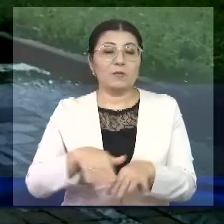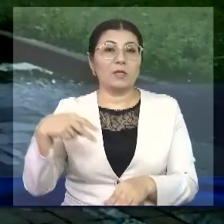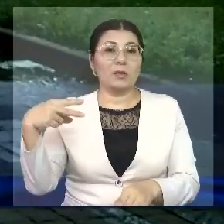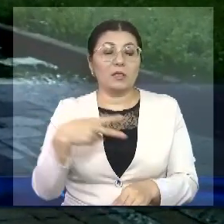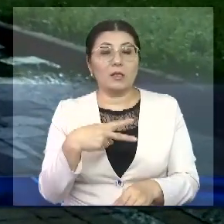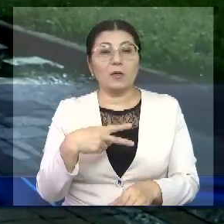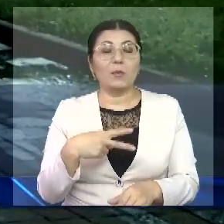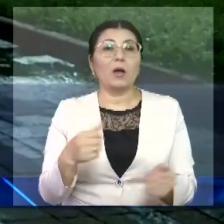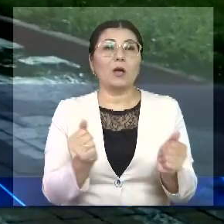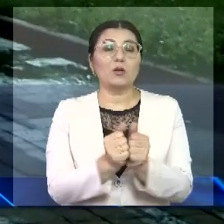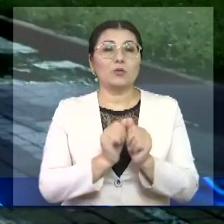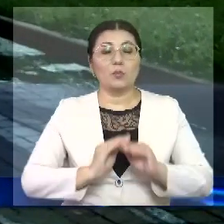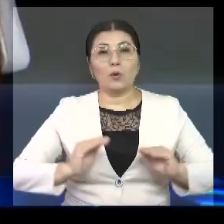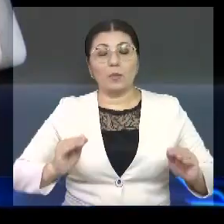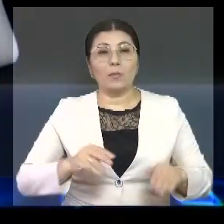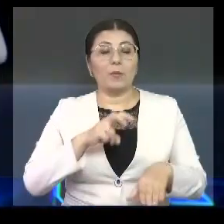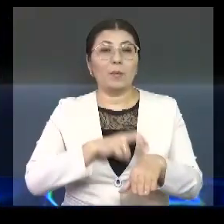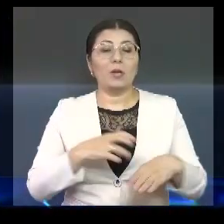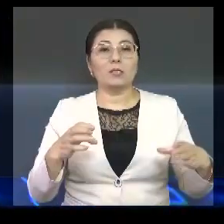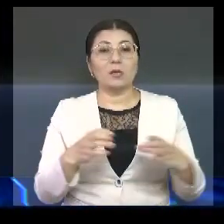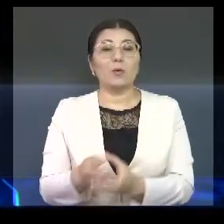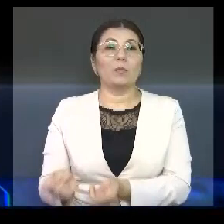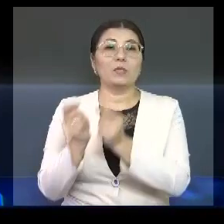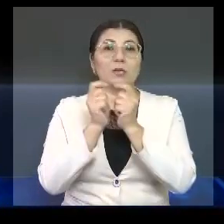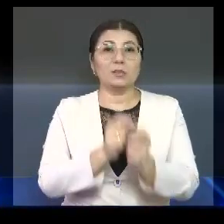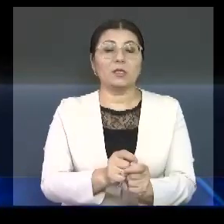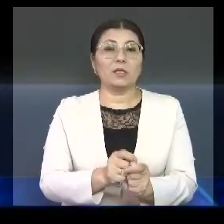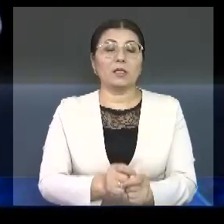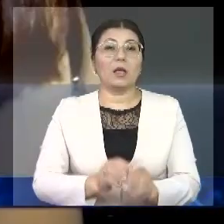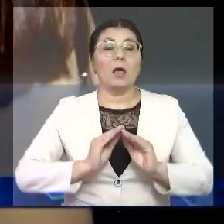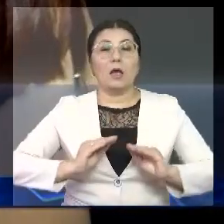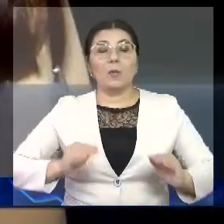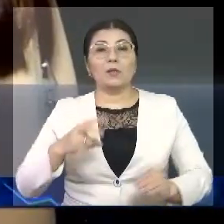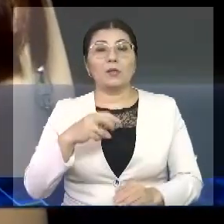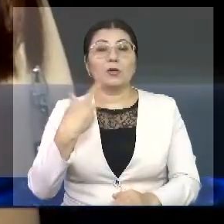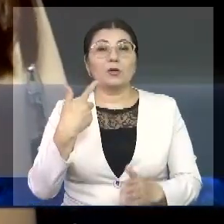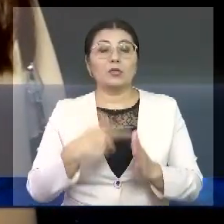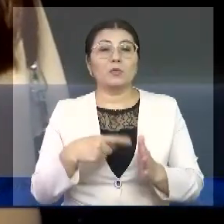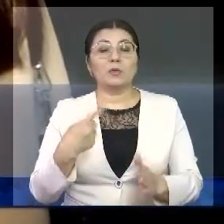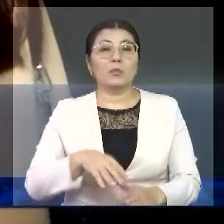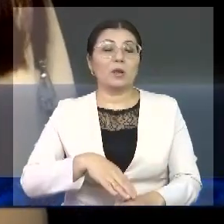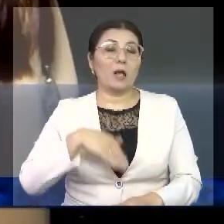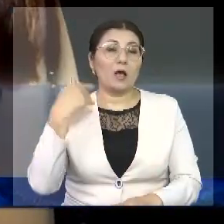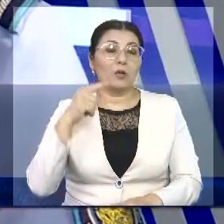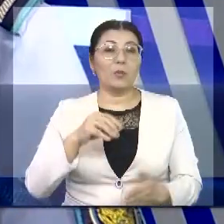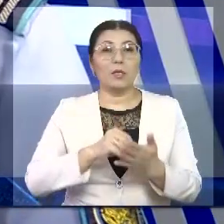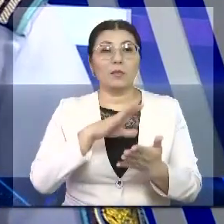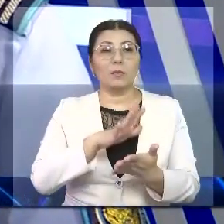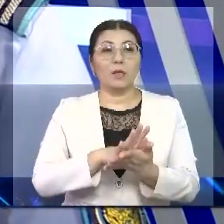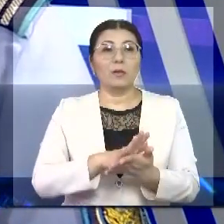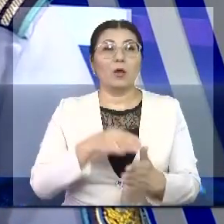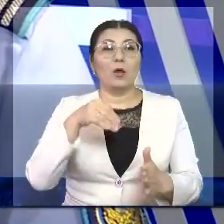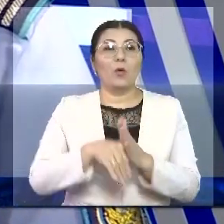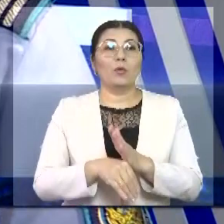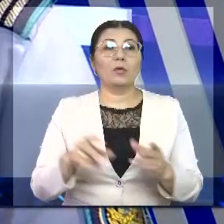2000-ға жуық жасөспірім полиция бөліміне жеткізілген. Әрі кәмелет жасқа толмаған 271 ақтөбелік есепке алынды. Оның